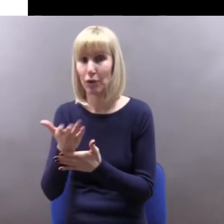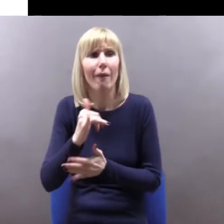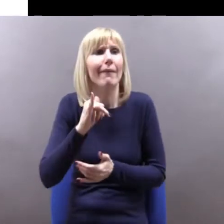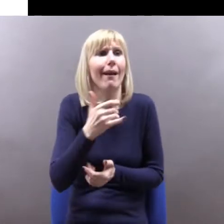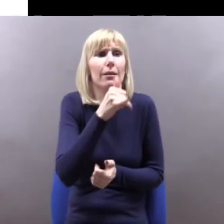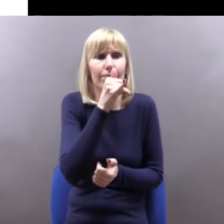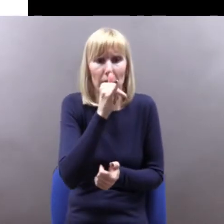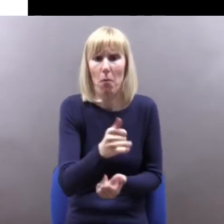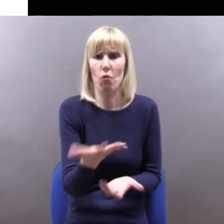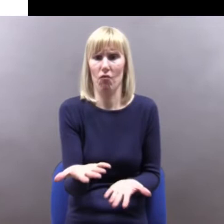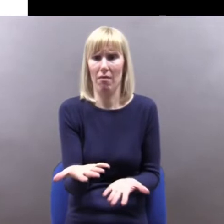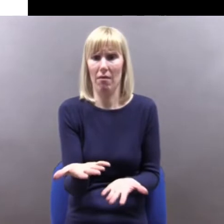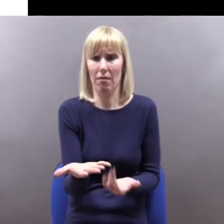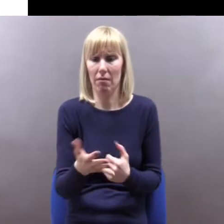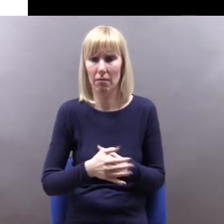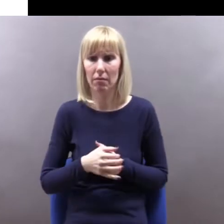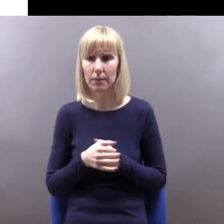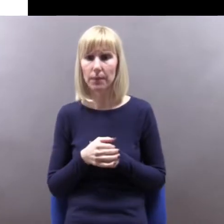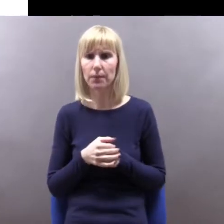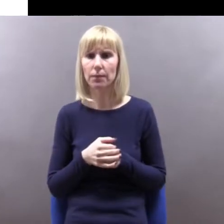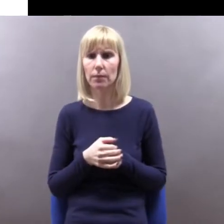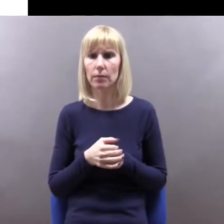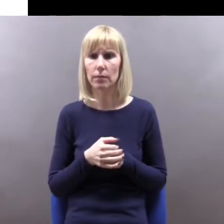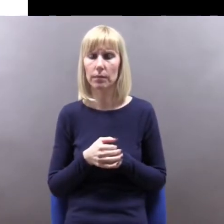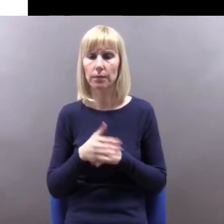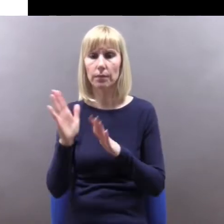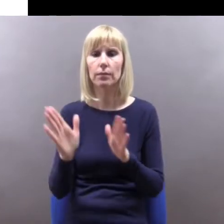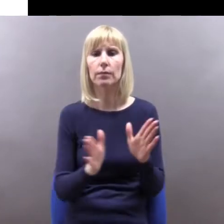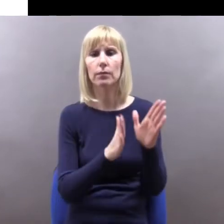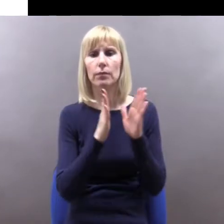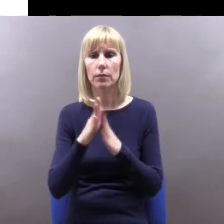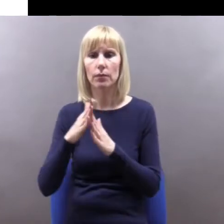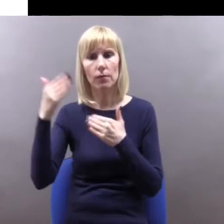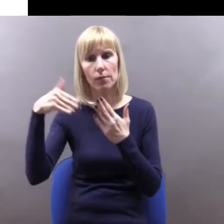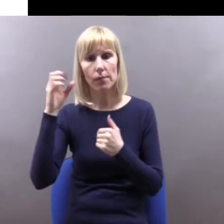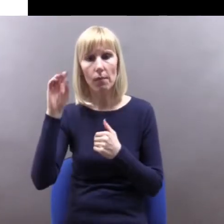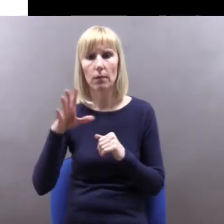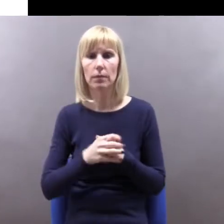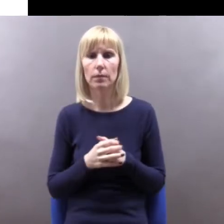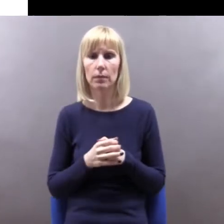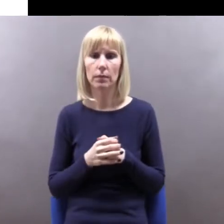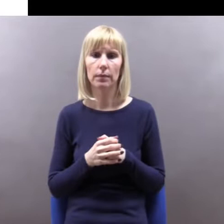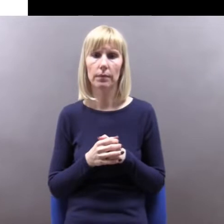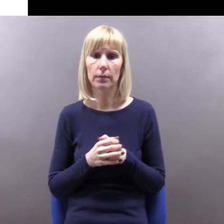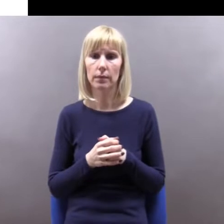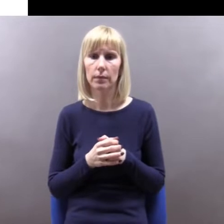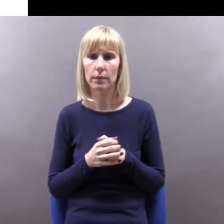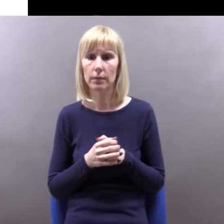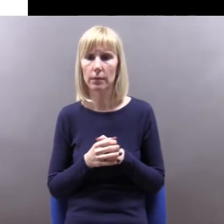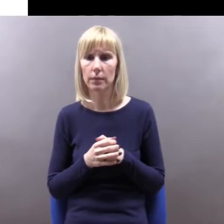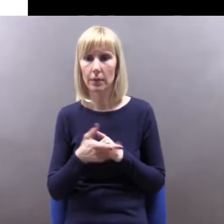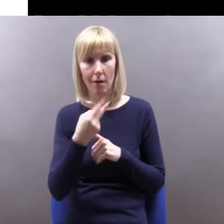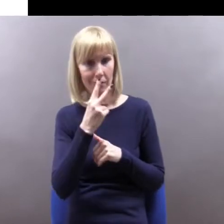Dostrzeżono nasz wysiłek. Tak, w 2019 roku Fundacja Integracja, organizująca konkurs na